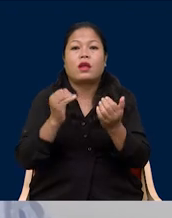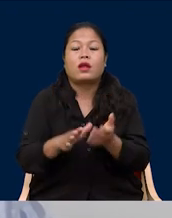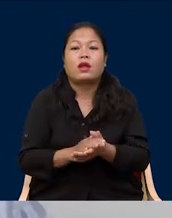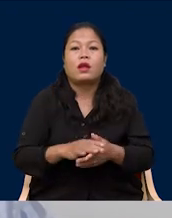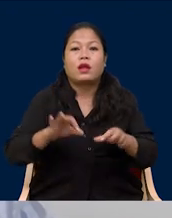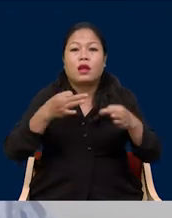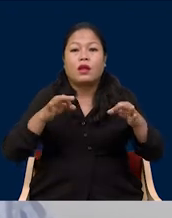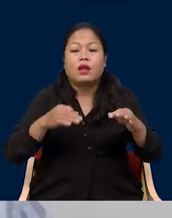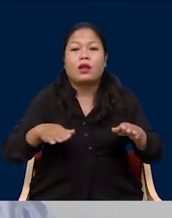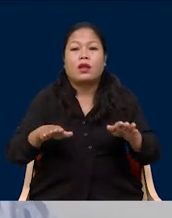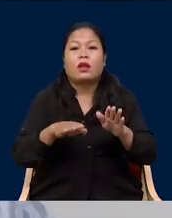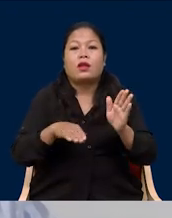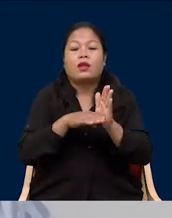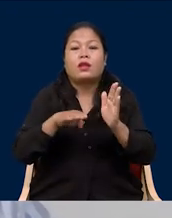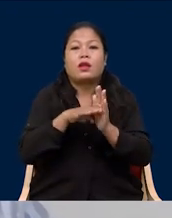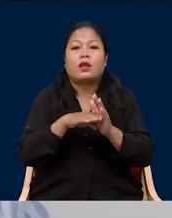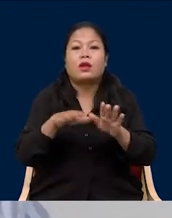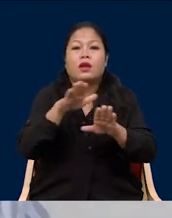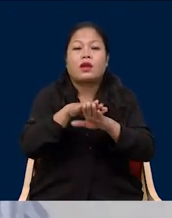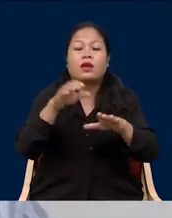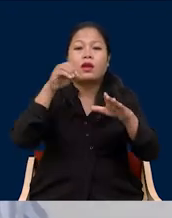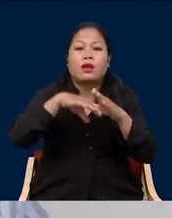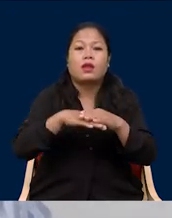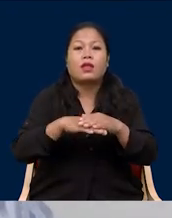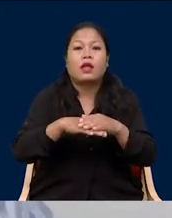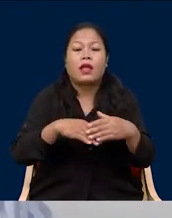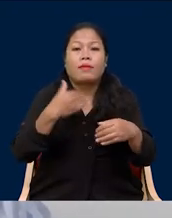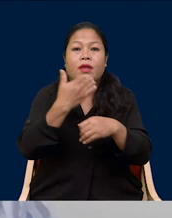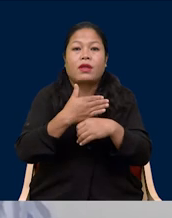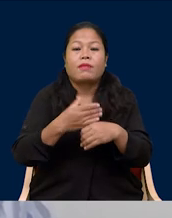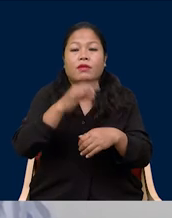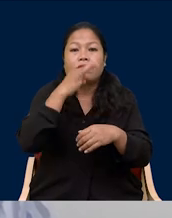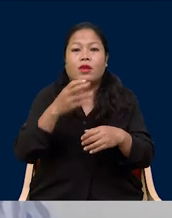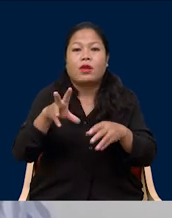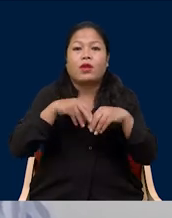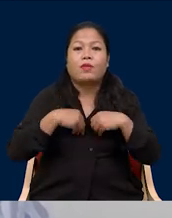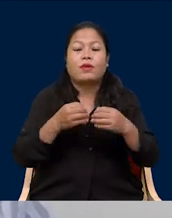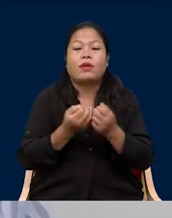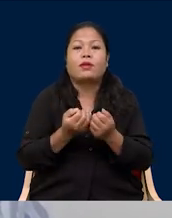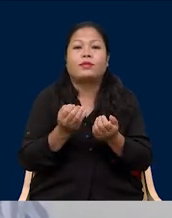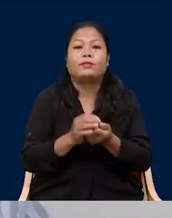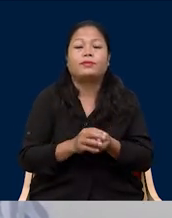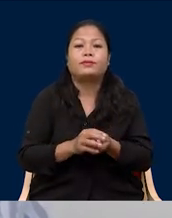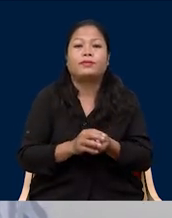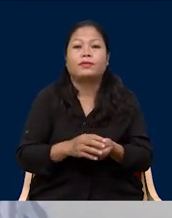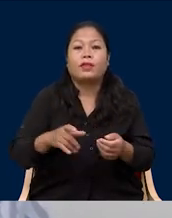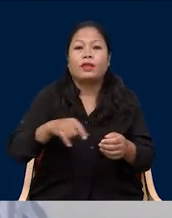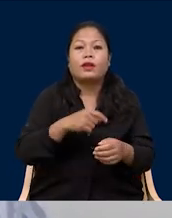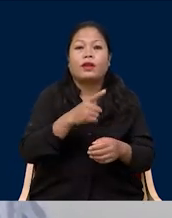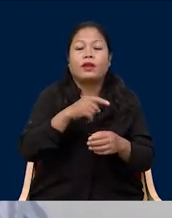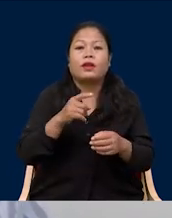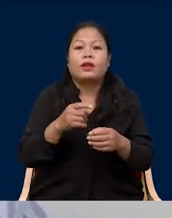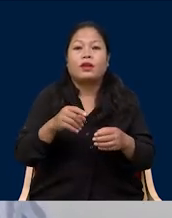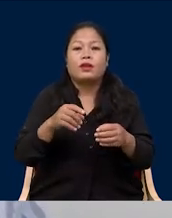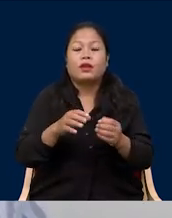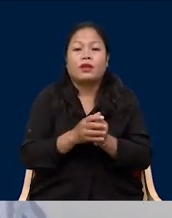त्यसलाई तयार गर्दाखेरि चाहिँ विभिन्न चरणमा समावेशिताको प्रिन्सिपल अप्नाएर त्यसलाई तयार गर्दा